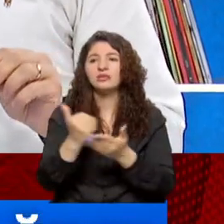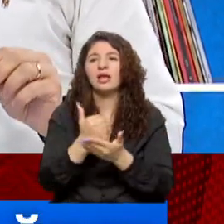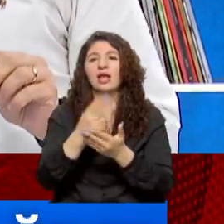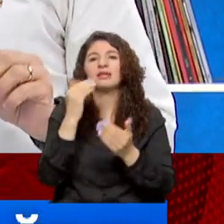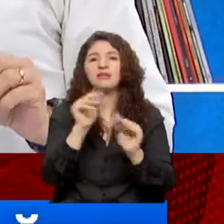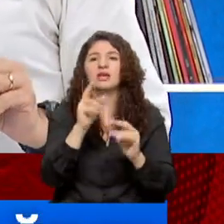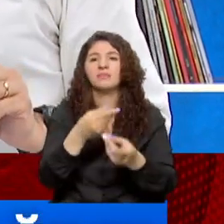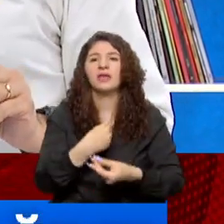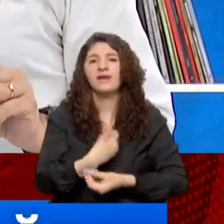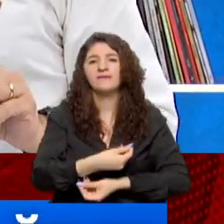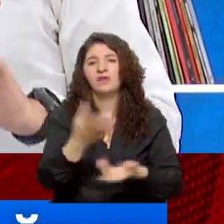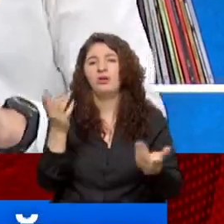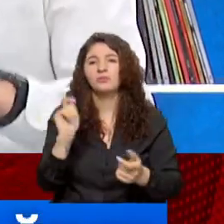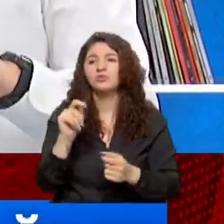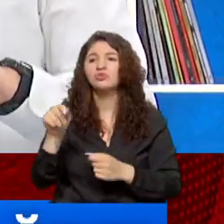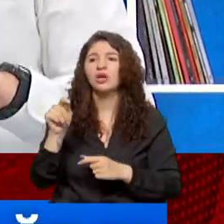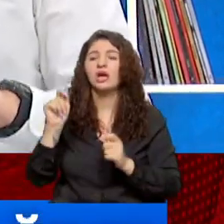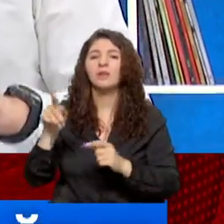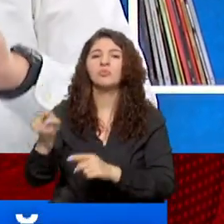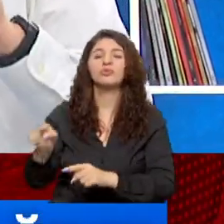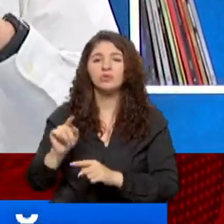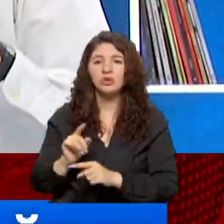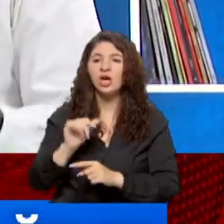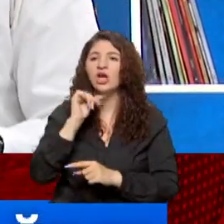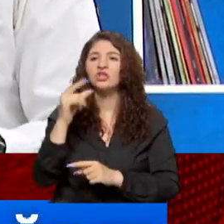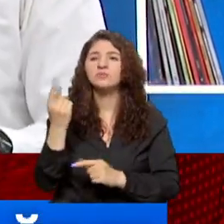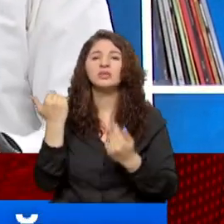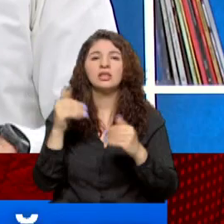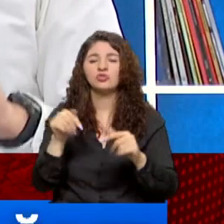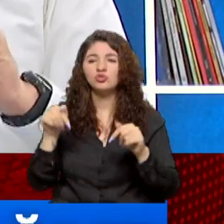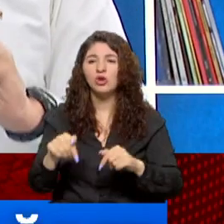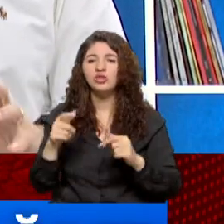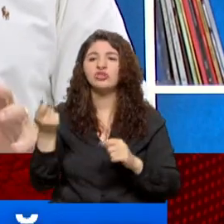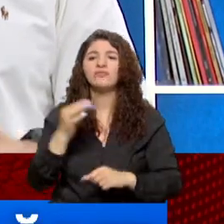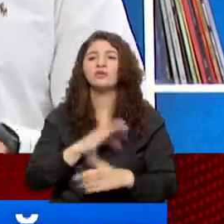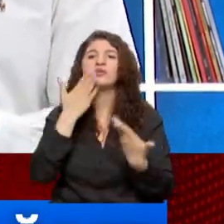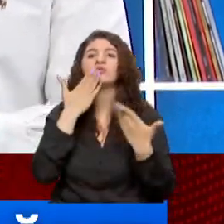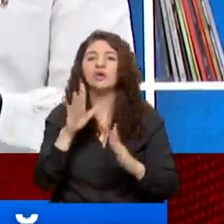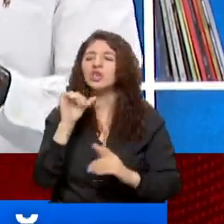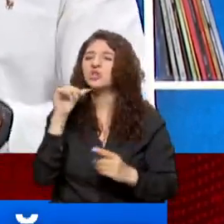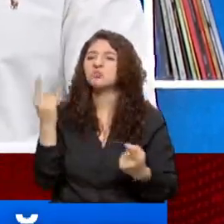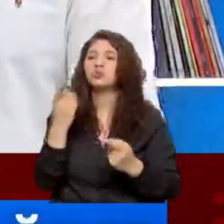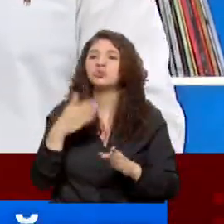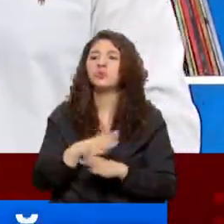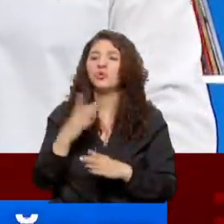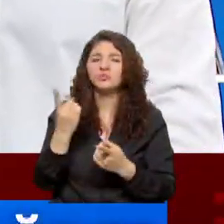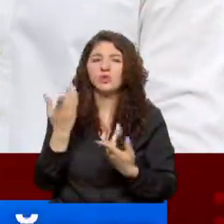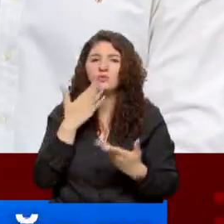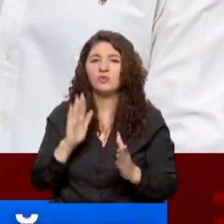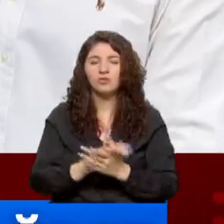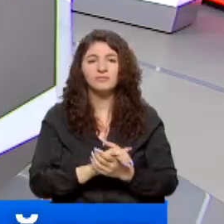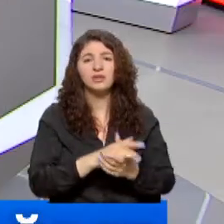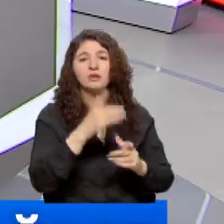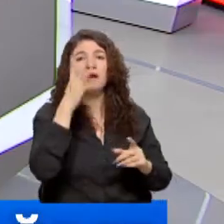gelir desteği gibi dağıtıyoruz şu andaki yapılan şey bu hiçbir destek şu anda işe yaramıyor hiçbir şekilde doğru güzel bir